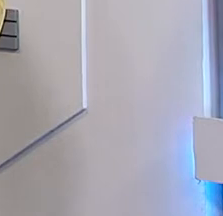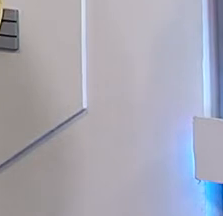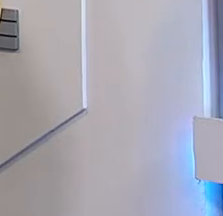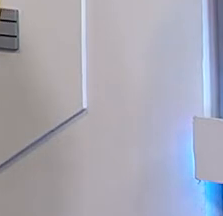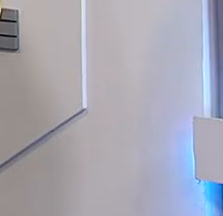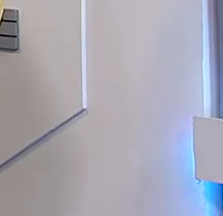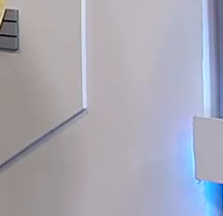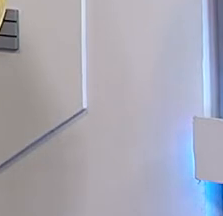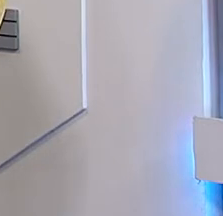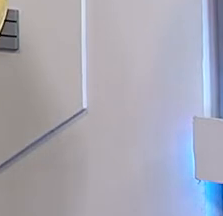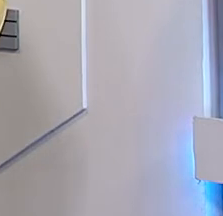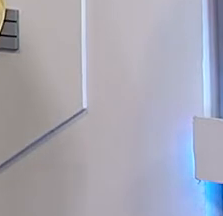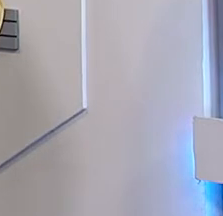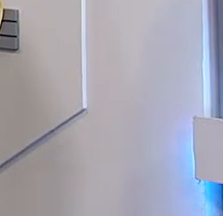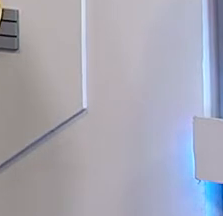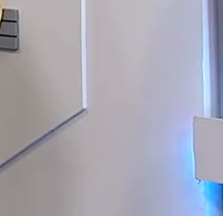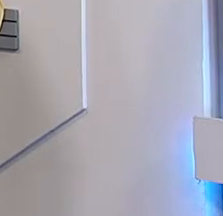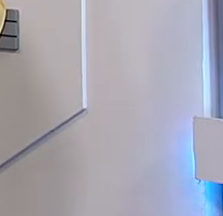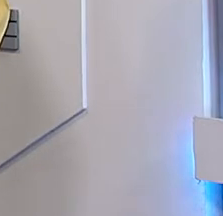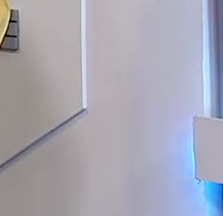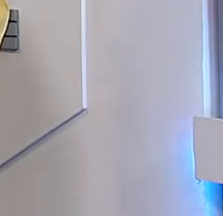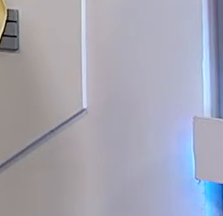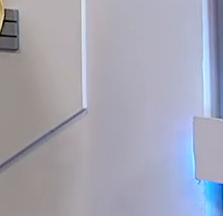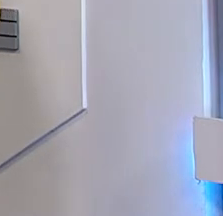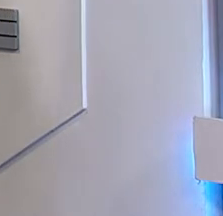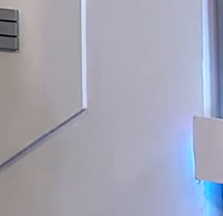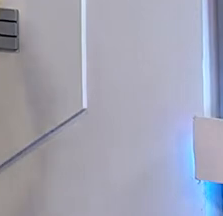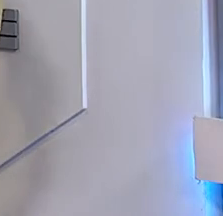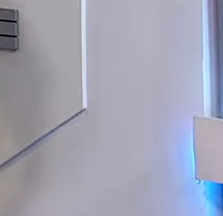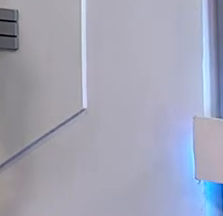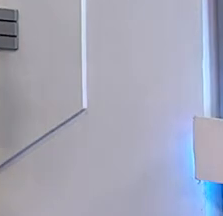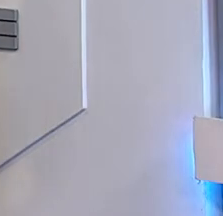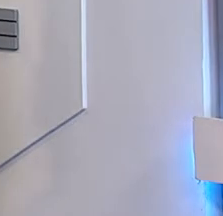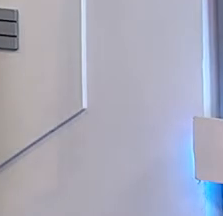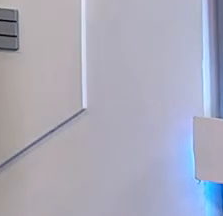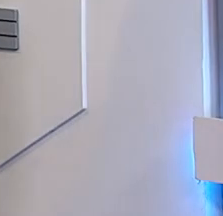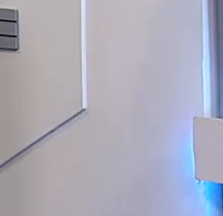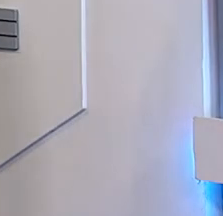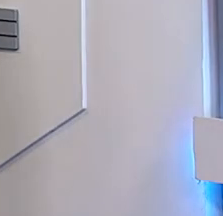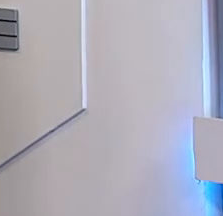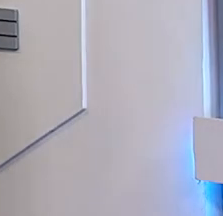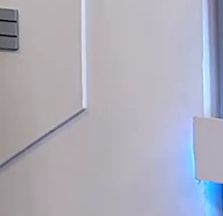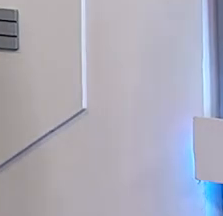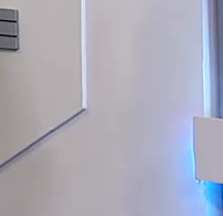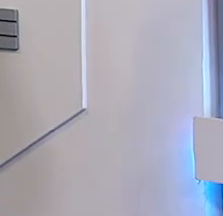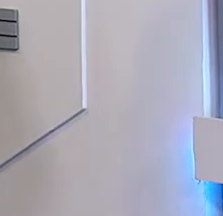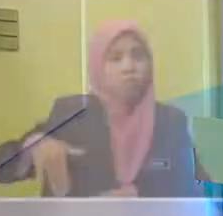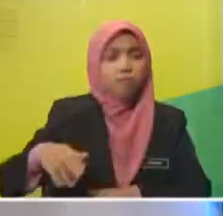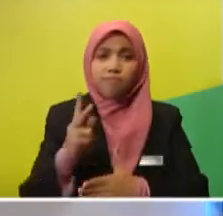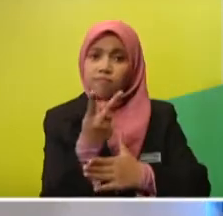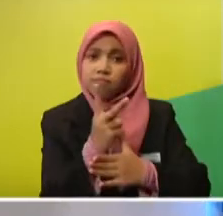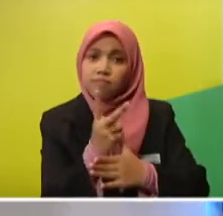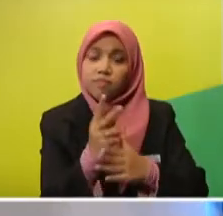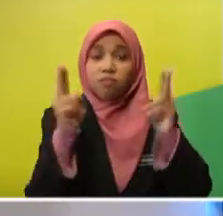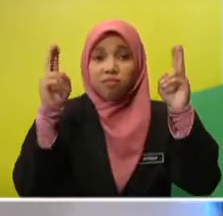khas dalam kemahiran asas individu dan ketidakupayaan penglihatan. Sebelum kita nak berkongsi topik pada